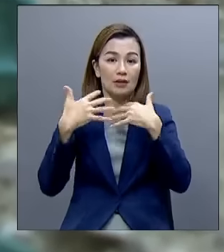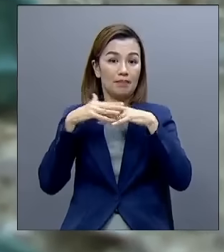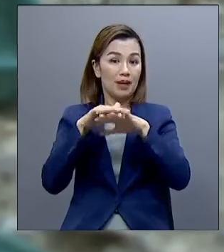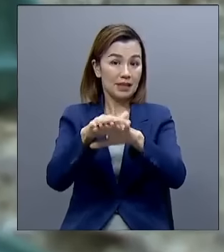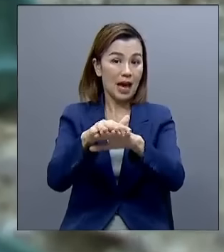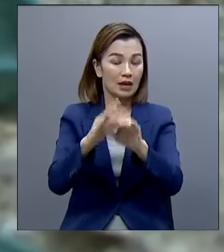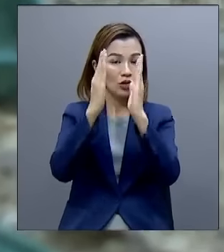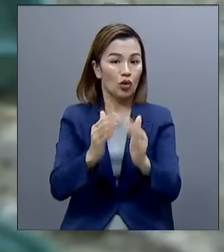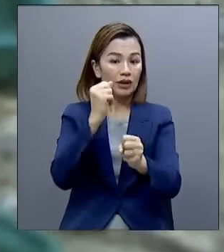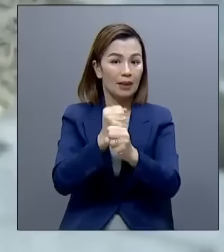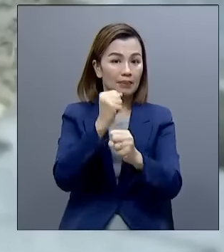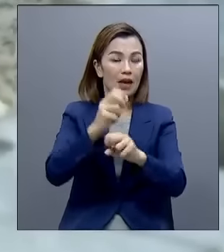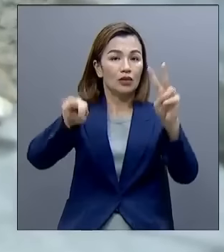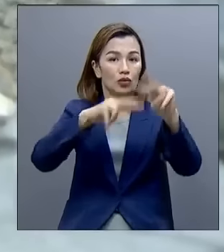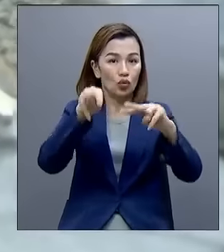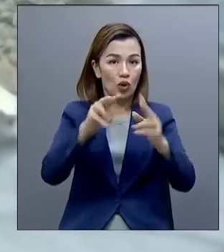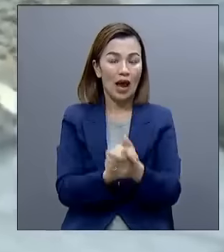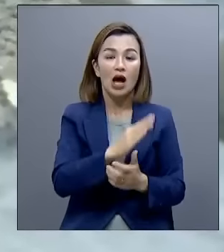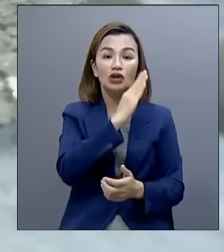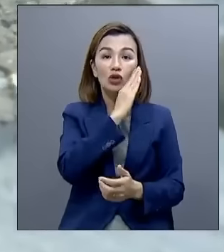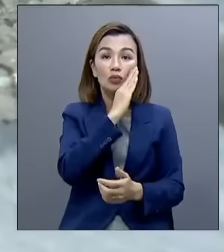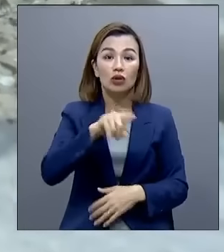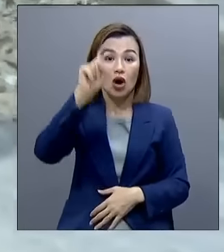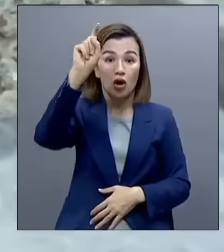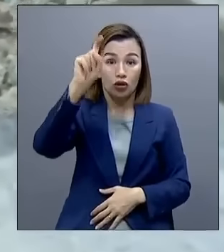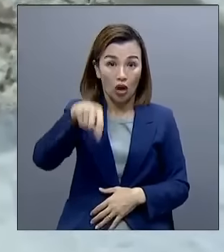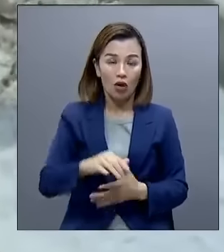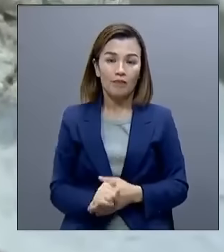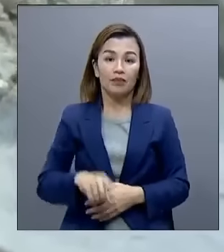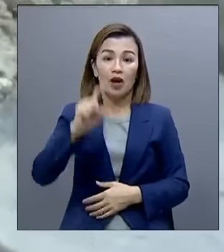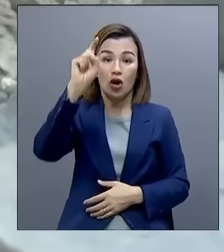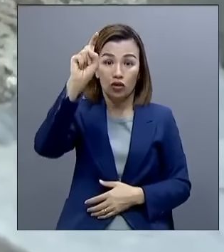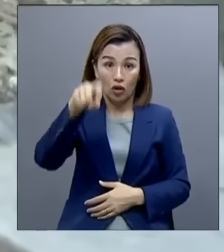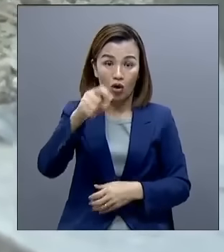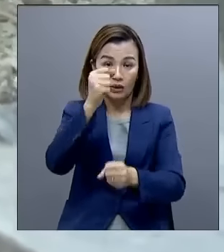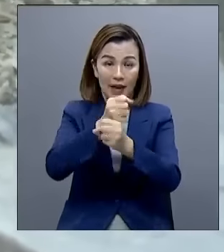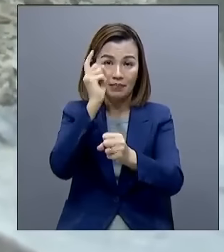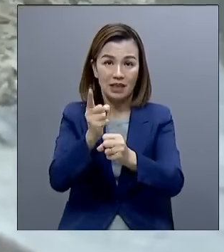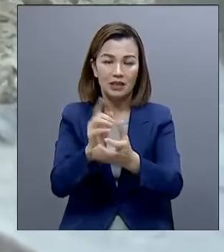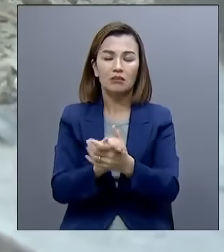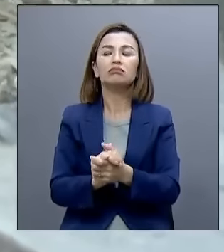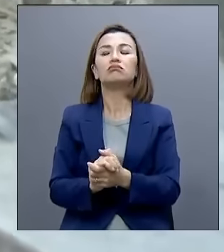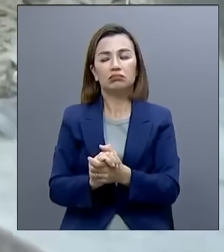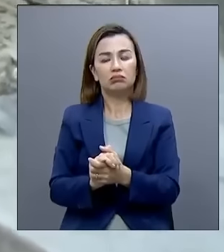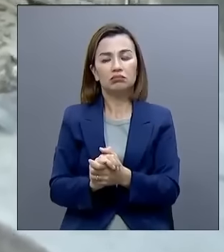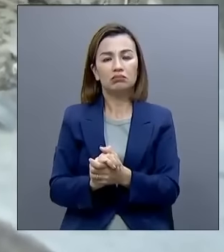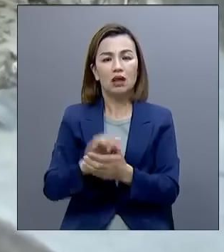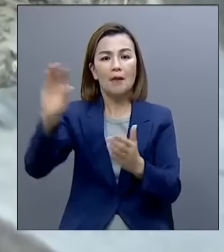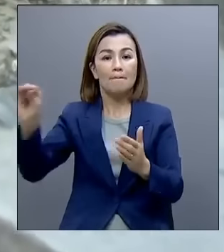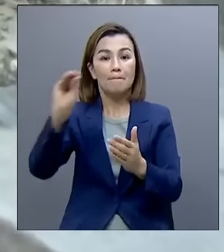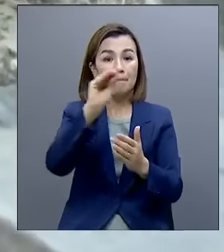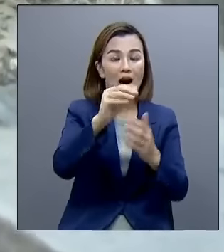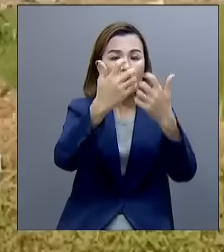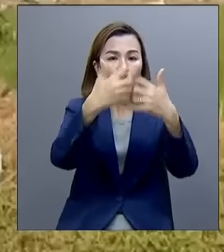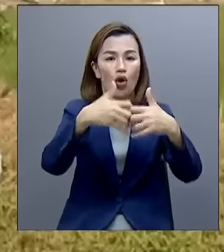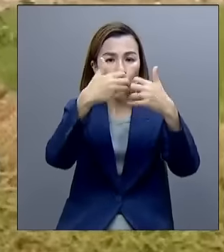งานกำกับดูแลอยู่ถ้าเกิดมีความจำเป็นอาจจะต้องกำหนดให้เป็นการประกอบกิจการประเภทนี้เข้าข่ายเป็นโรงงานต